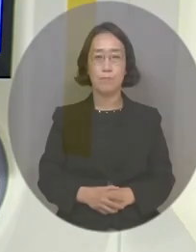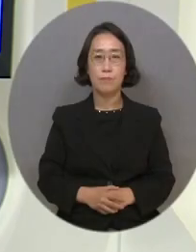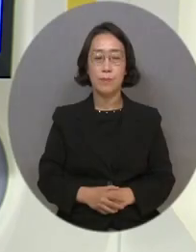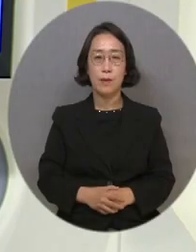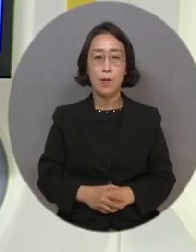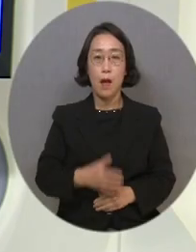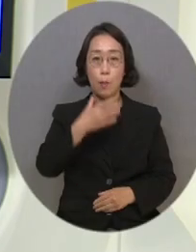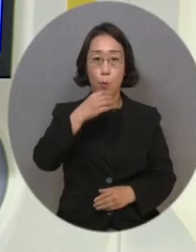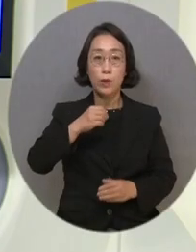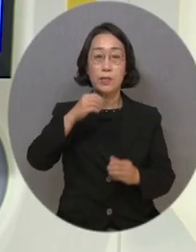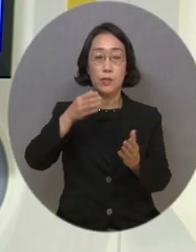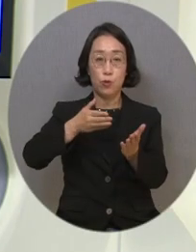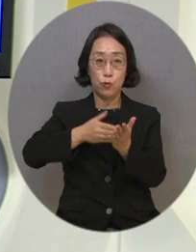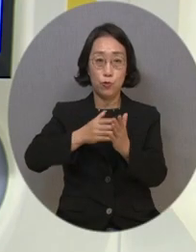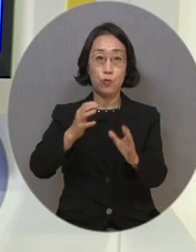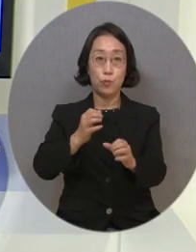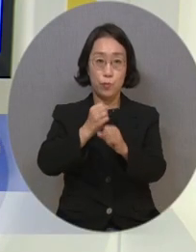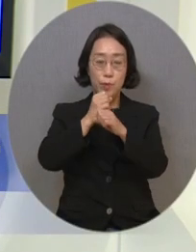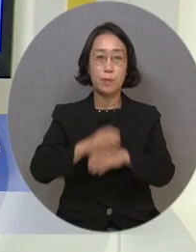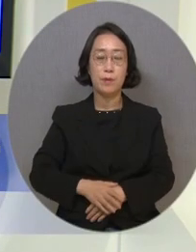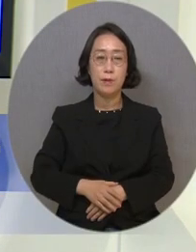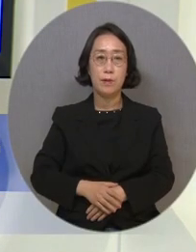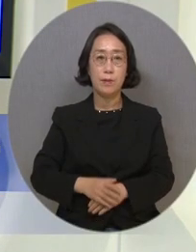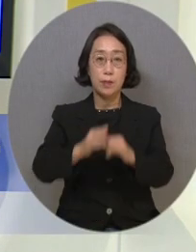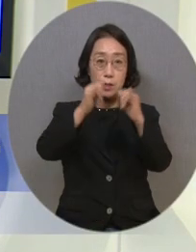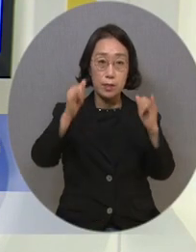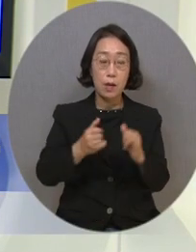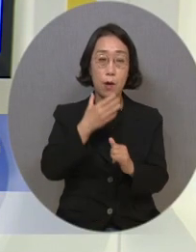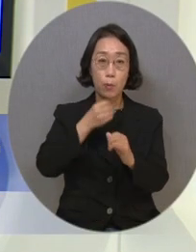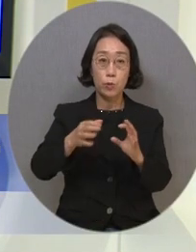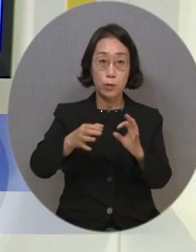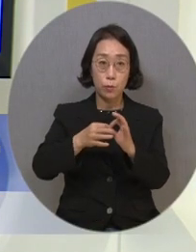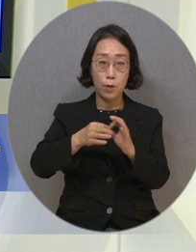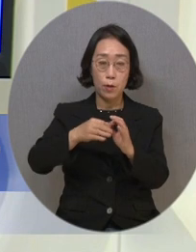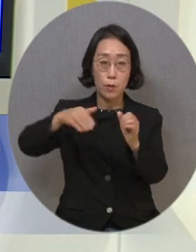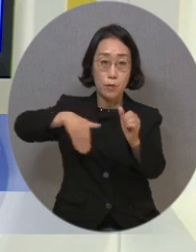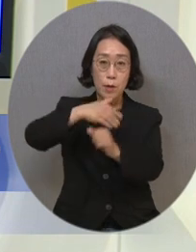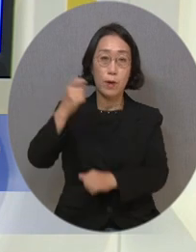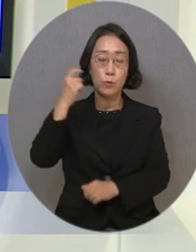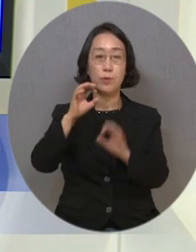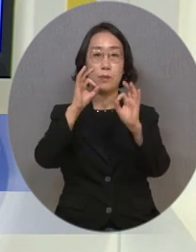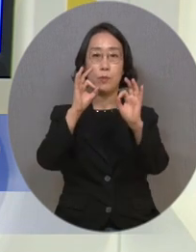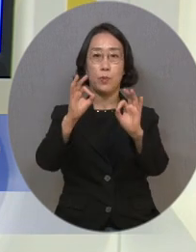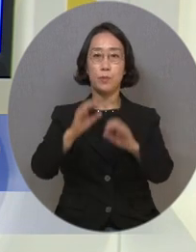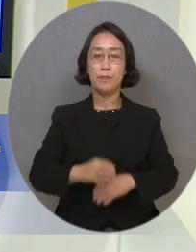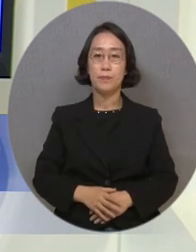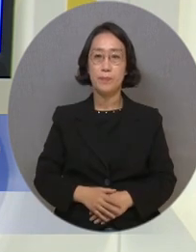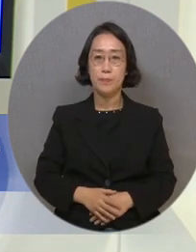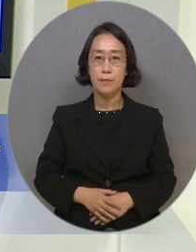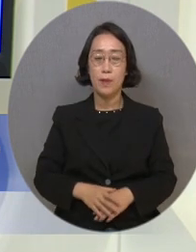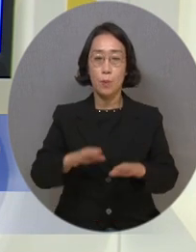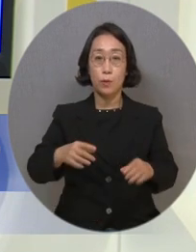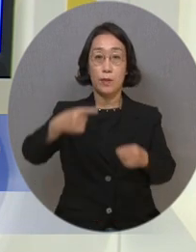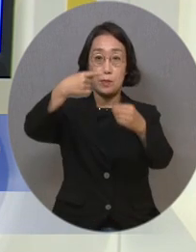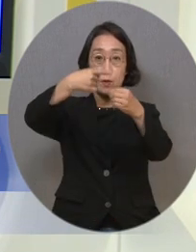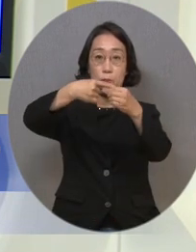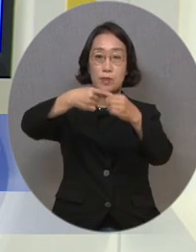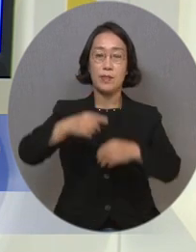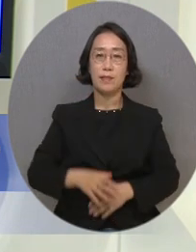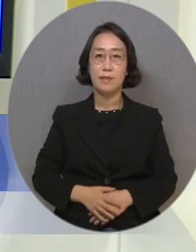웰페어 뉴스 브리핑 박정인 있니다 웰페어 뉴스와 함께 사회복지의 이슈를 만나봅니다 오늘 첫 번째